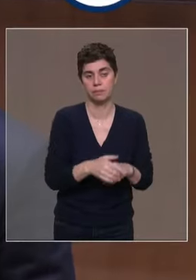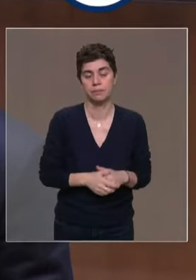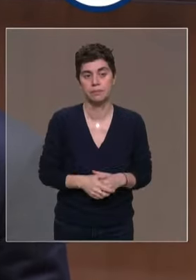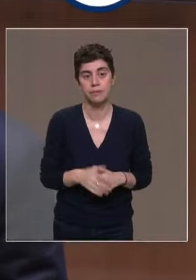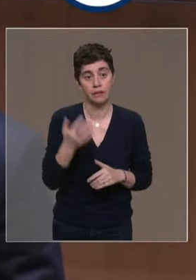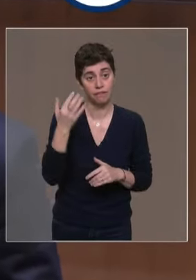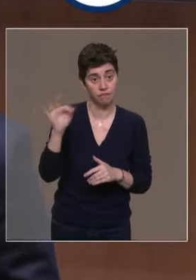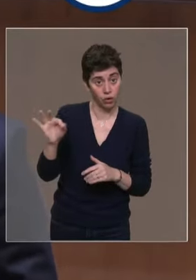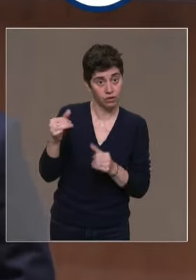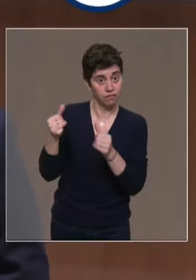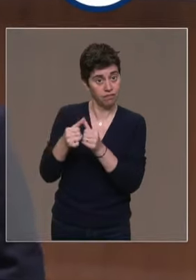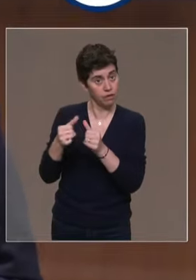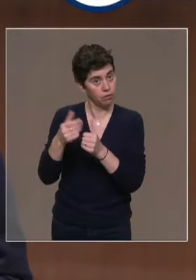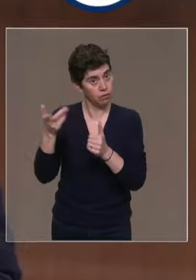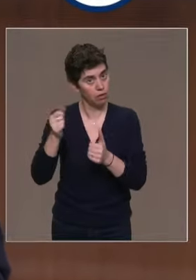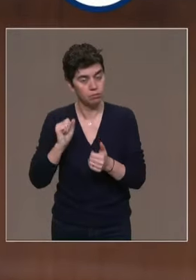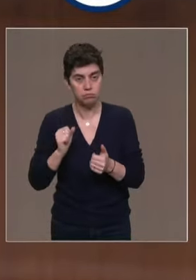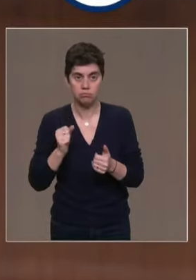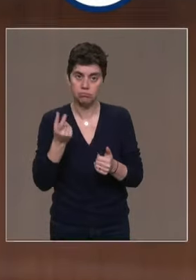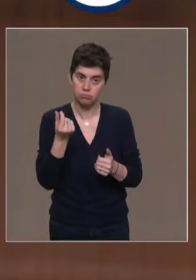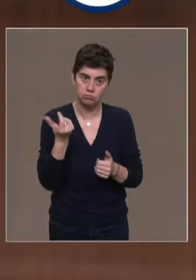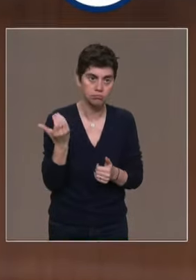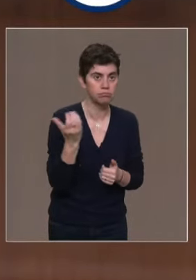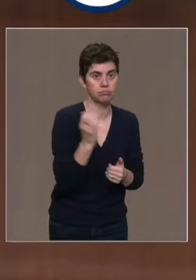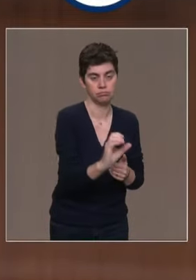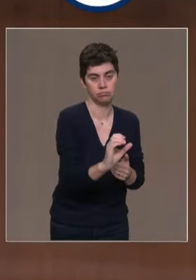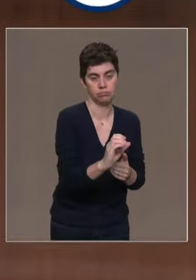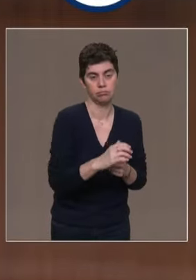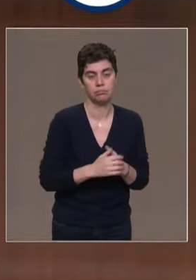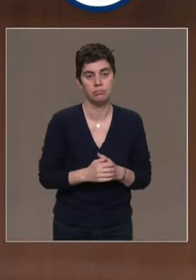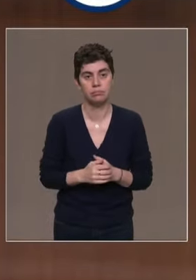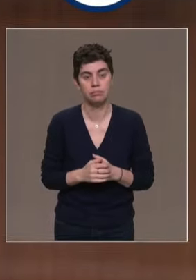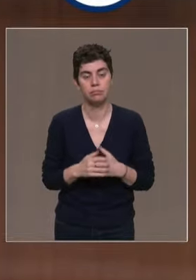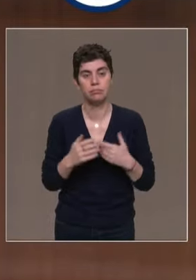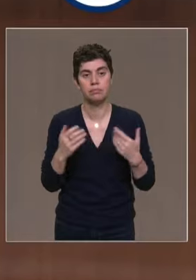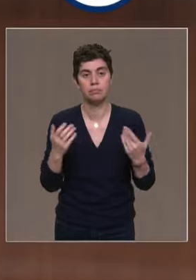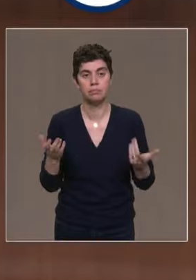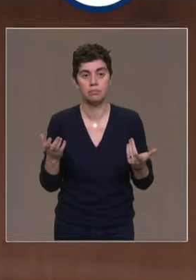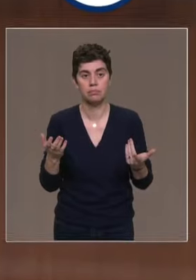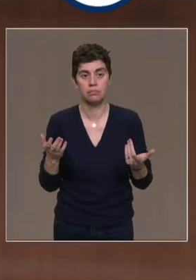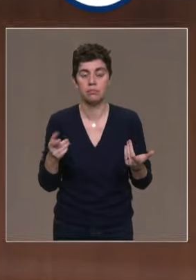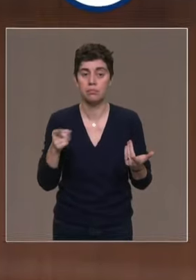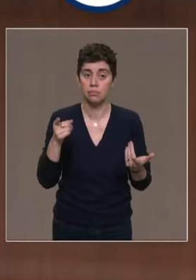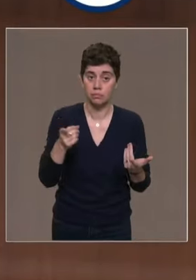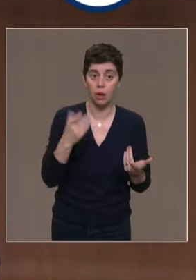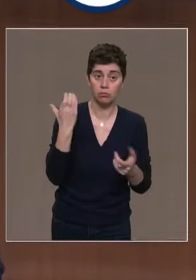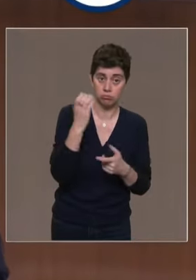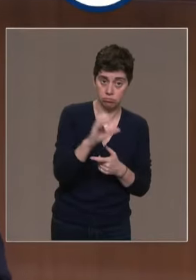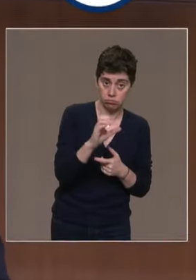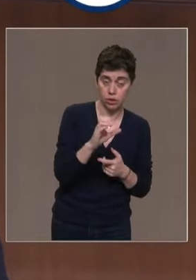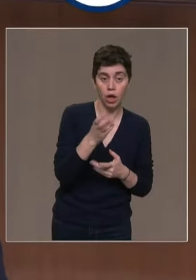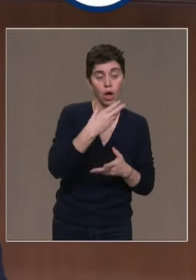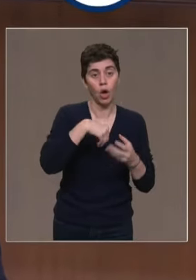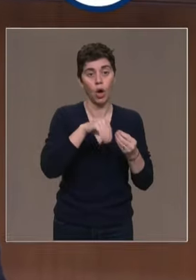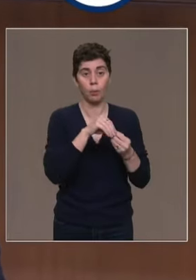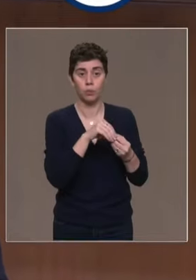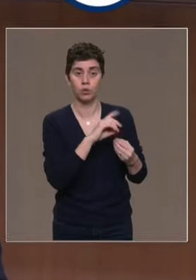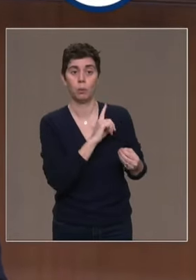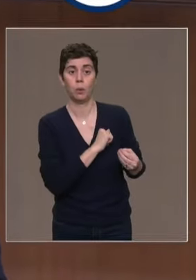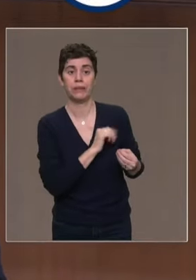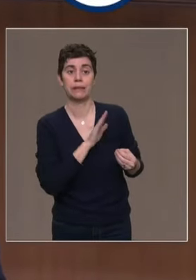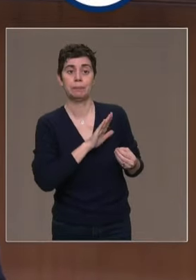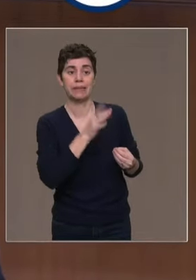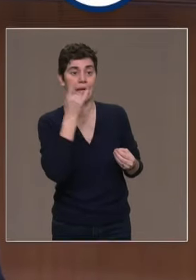France apporte son soutien financier à cette mission, en parallèle de d'ailleurs son appui à la police nationale